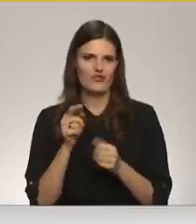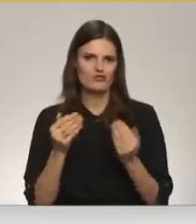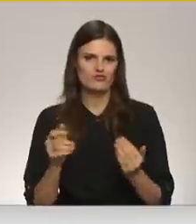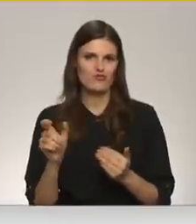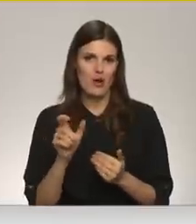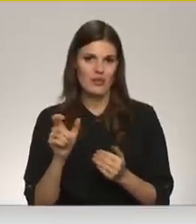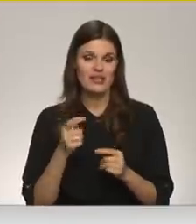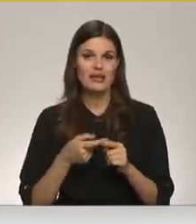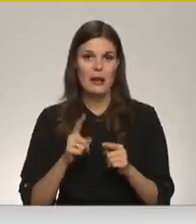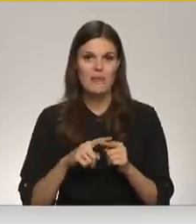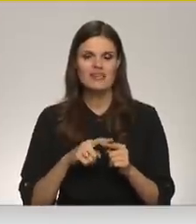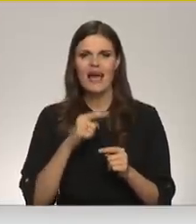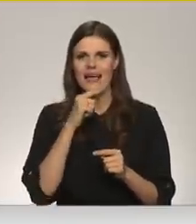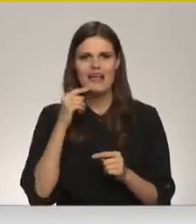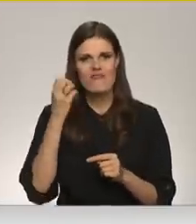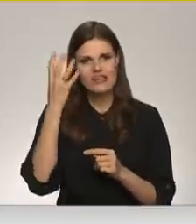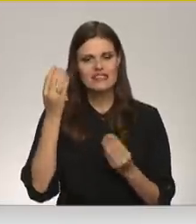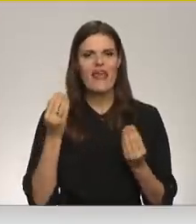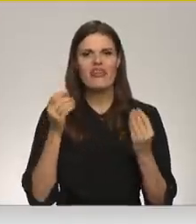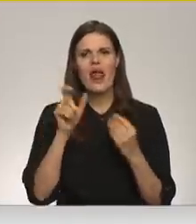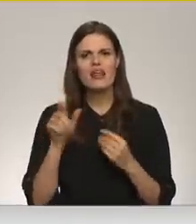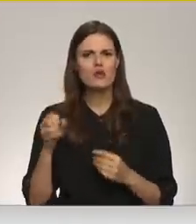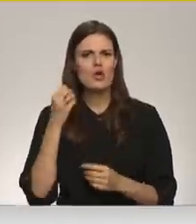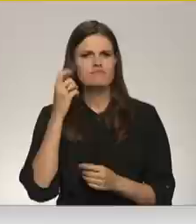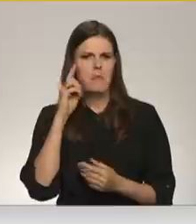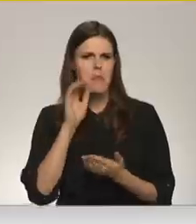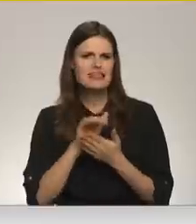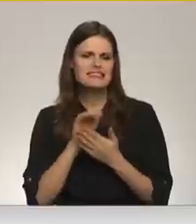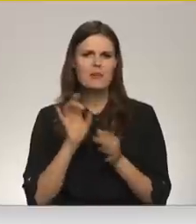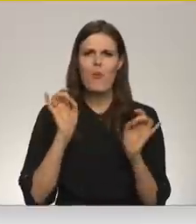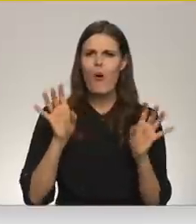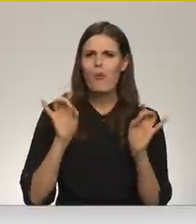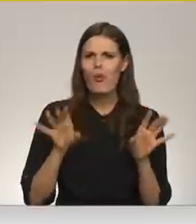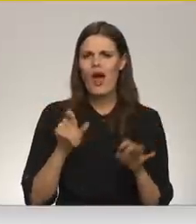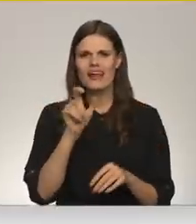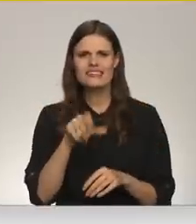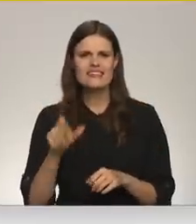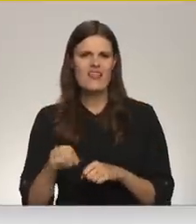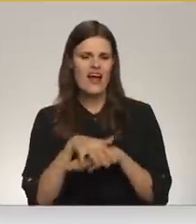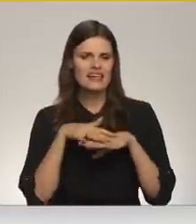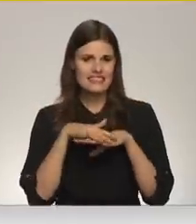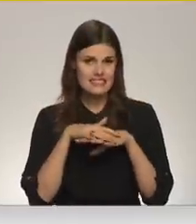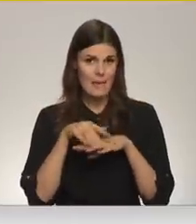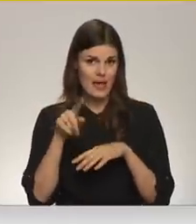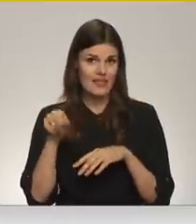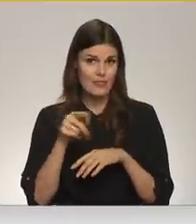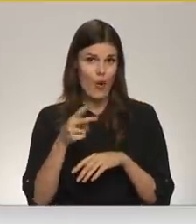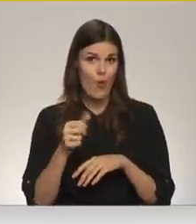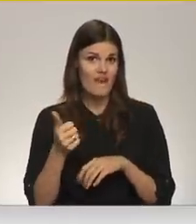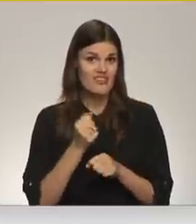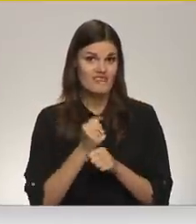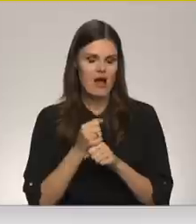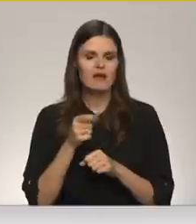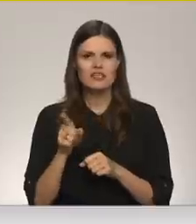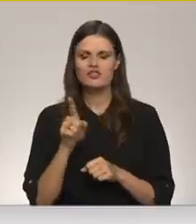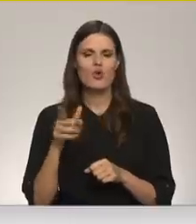Krievijas inteliģences zināmu cilvēku sabiedrībā atpazīstamu, respektējumu cilvēku darbību šobrīd būs ļoti